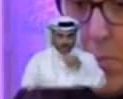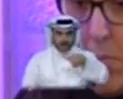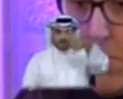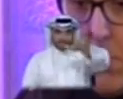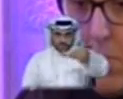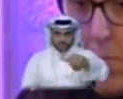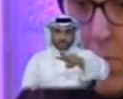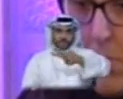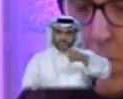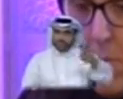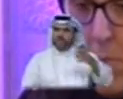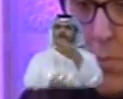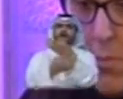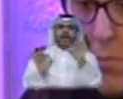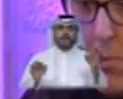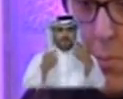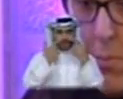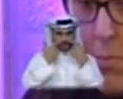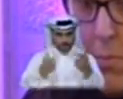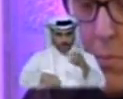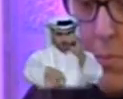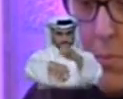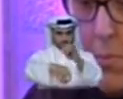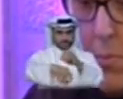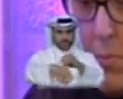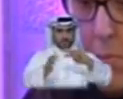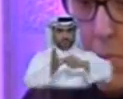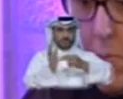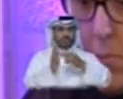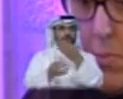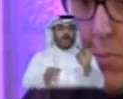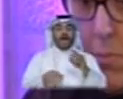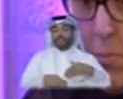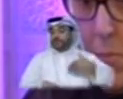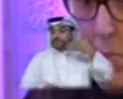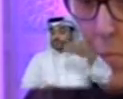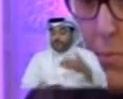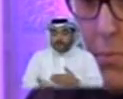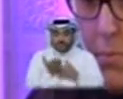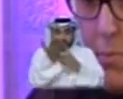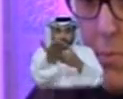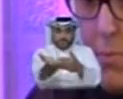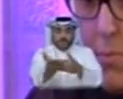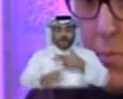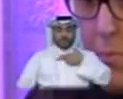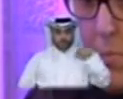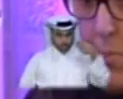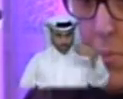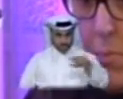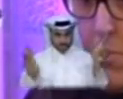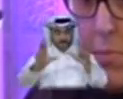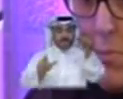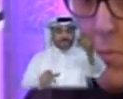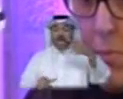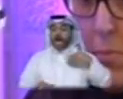تشجع القائمين على الإعلام الإلكتروني في التقدم للوزارة المعنية